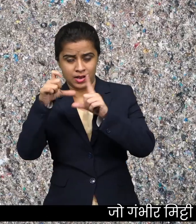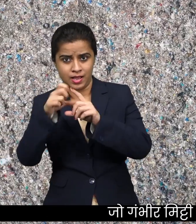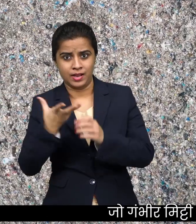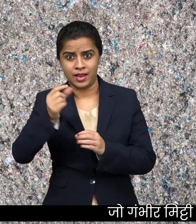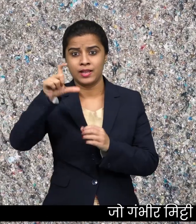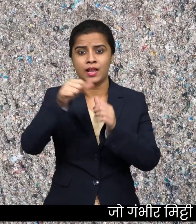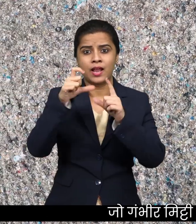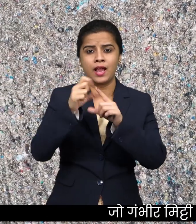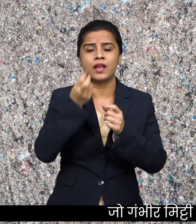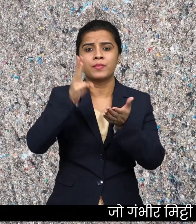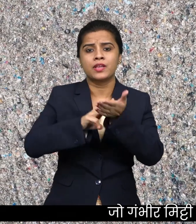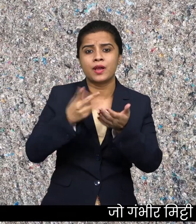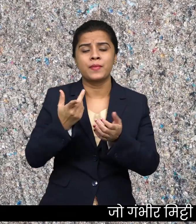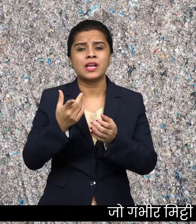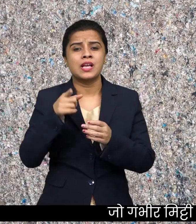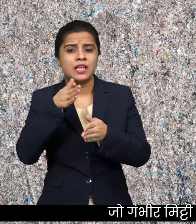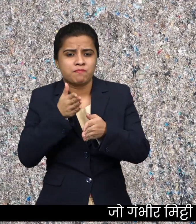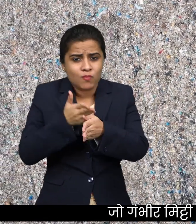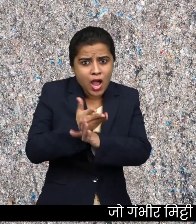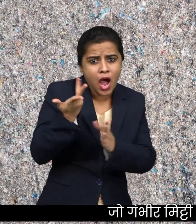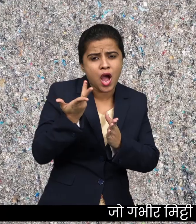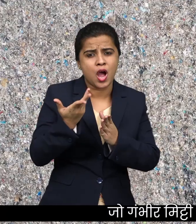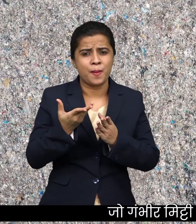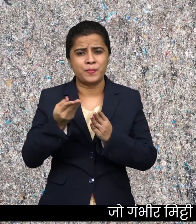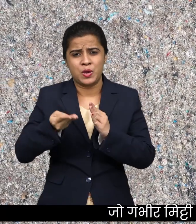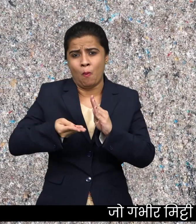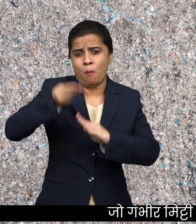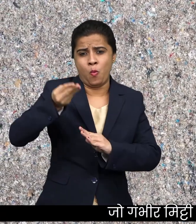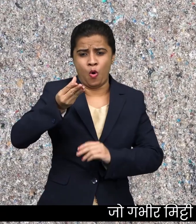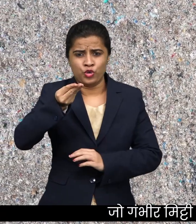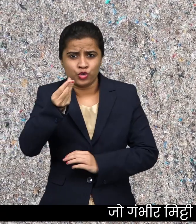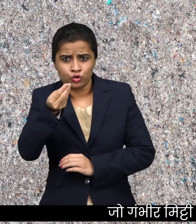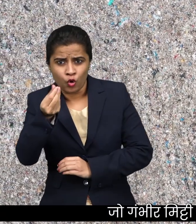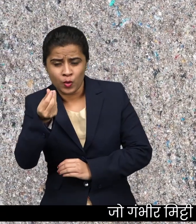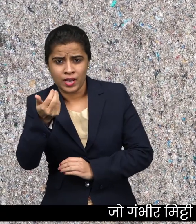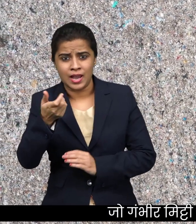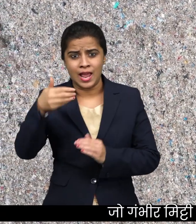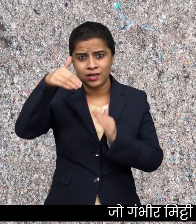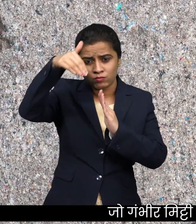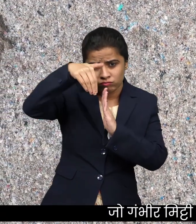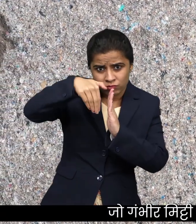जो गंभीर मिट्टी और भूजल प्रदूषण का कारण बन सकते हैं।